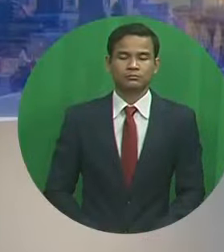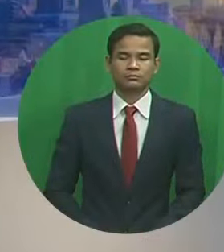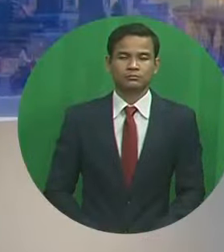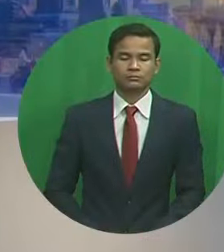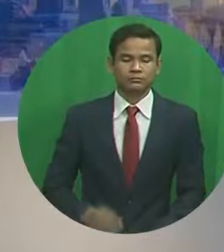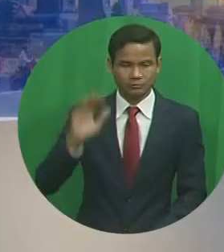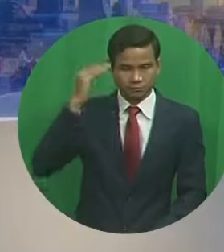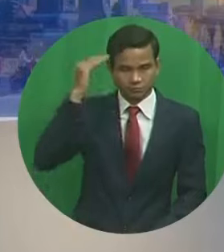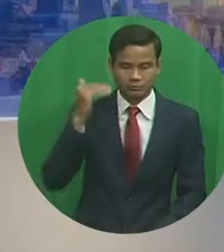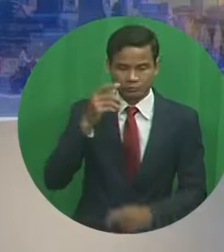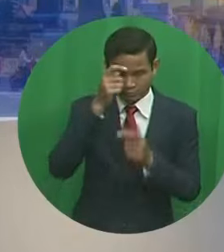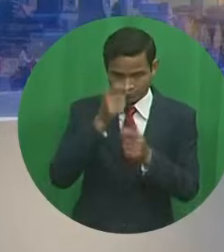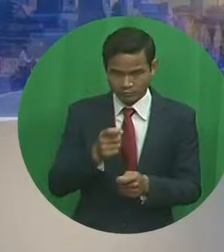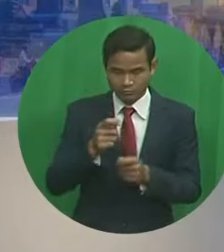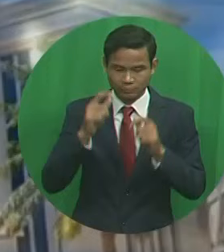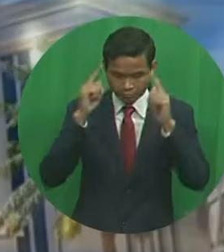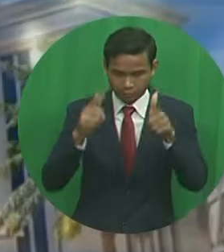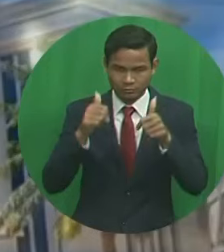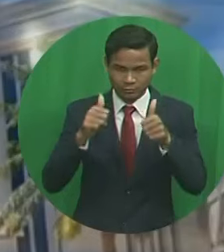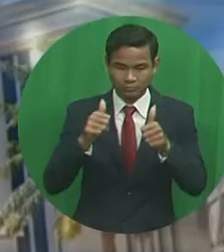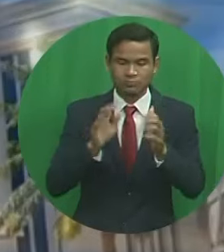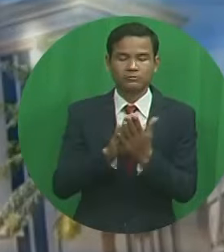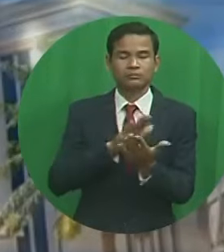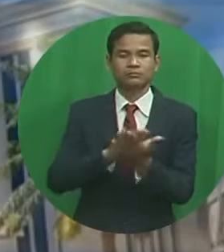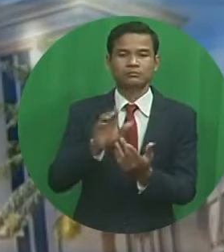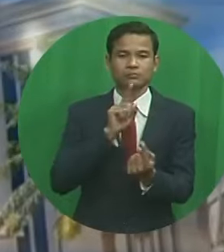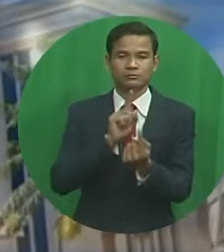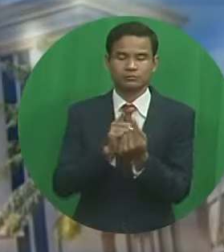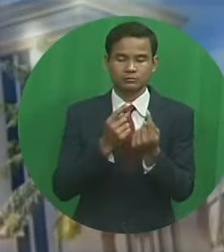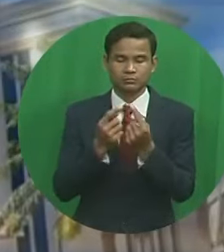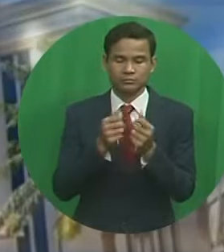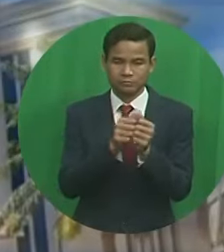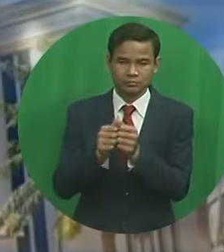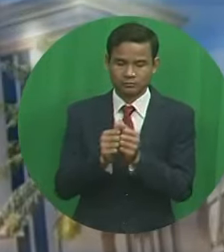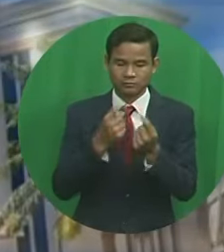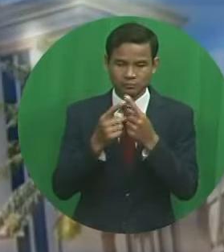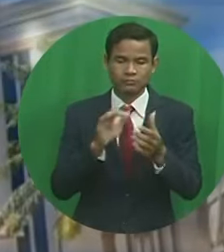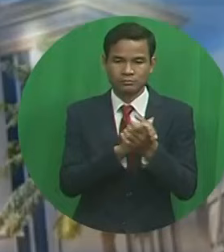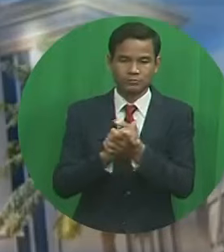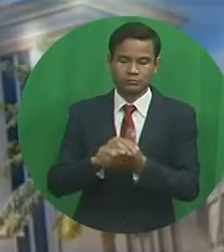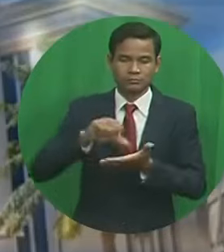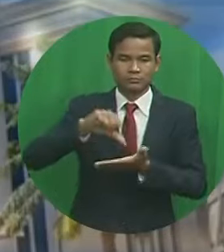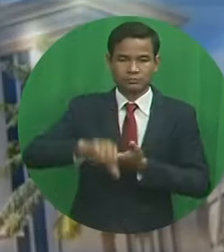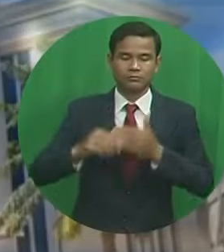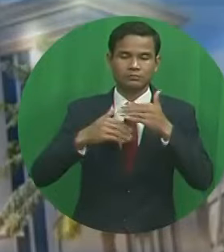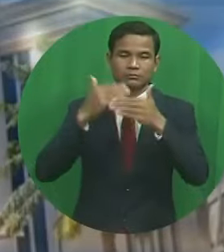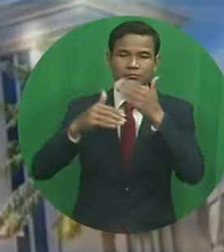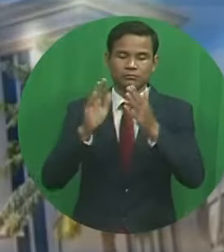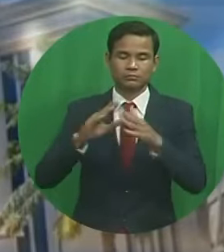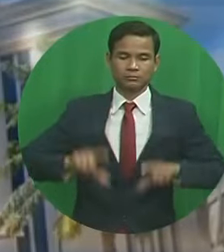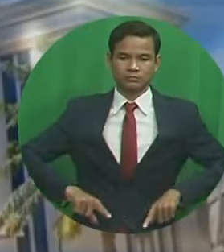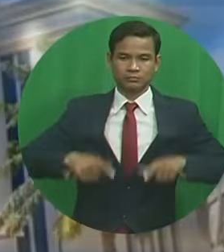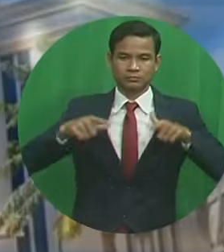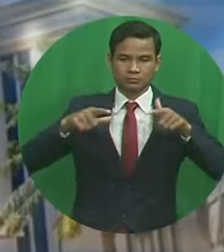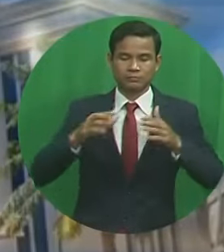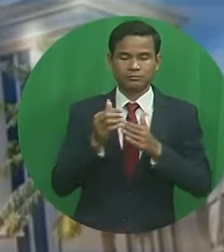ទរតាសនិកជនជាតិគ្រប់អាដាមនៃភត្រាទទួលជួបពិភាក្សាការងារជាមួយសមាគមកសិករដើម្បីអភិវឌ្ឍជីវភាព